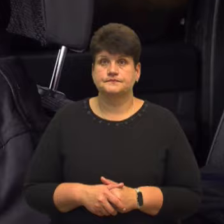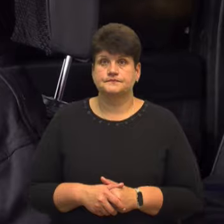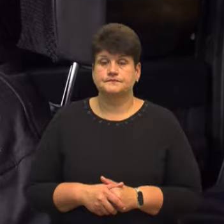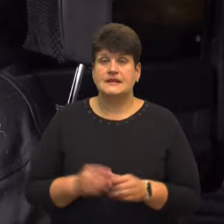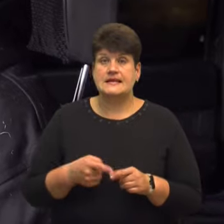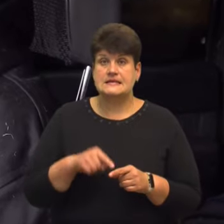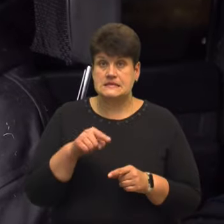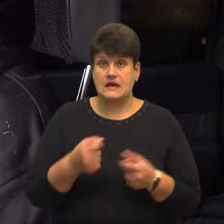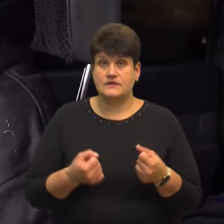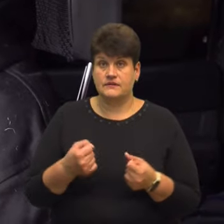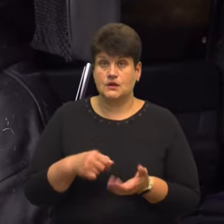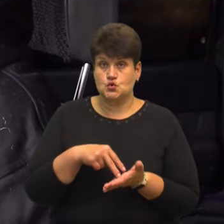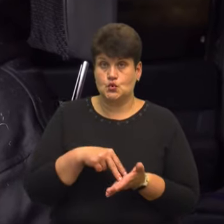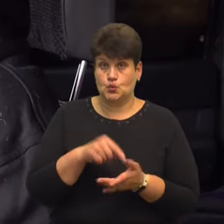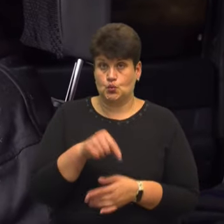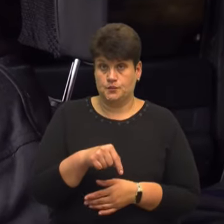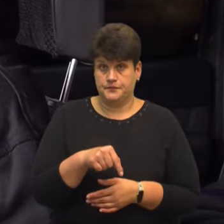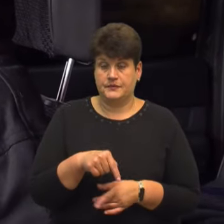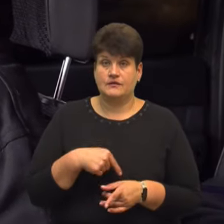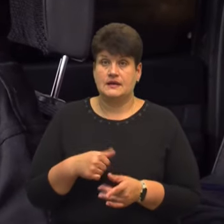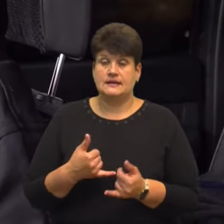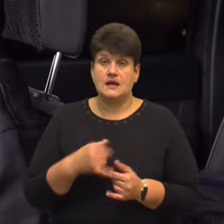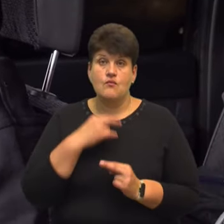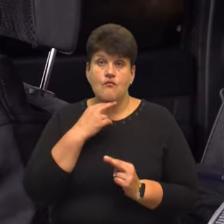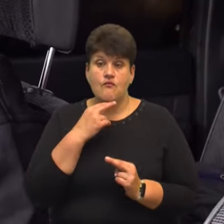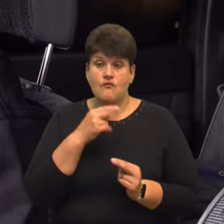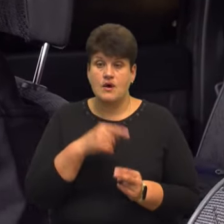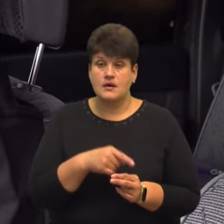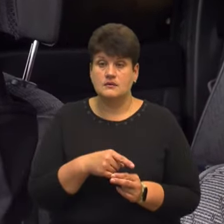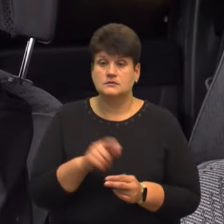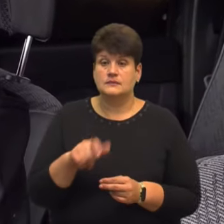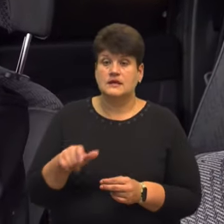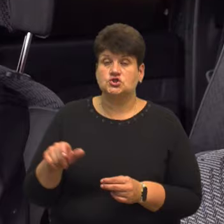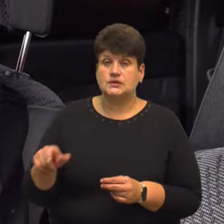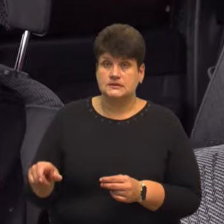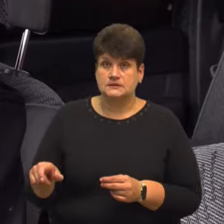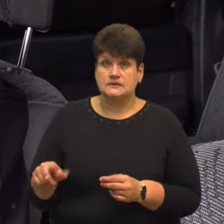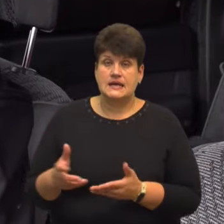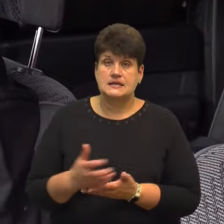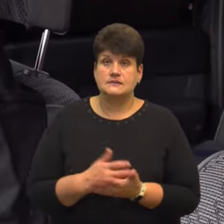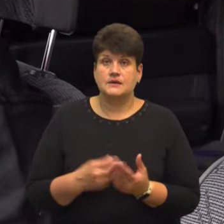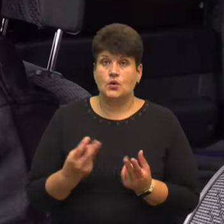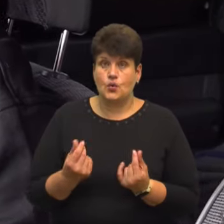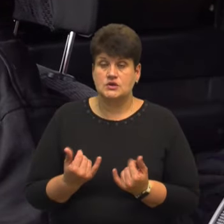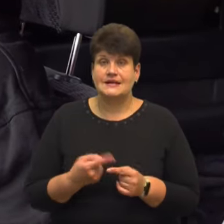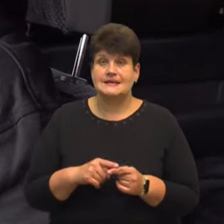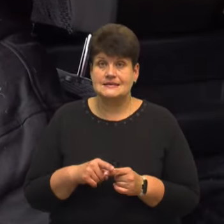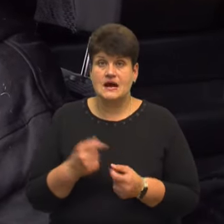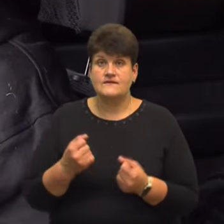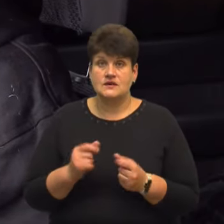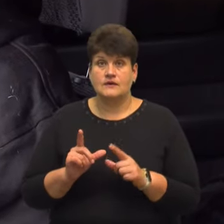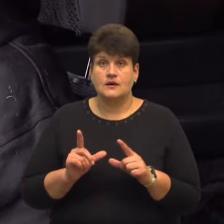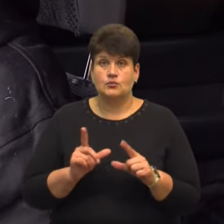автівка Яка тут стоїть вона для привернення уваги мешканців на збір коштів а також ця автівка поїде на